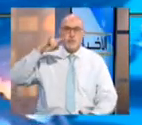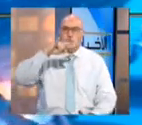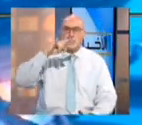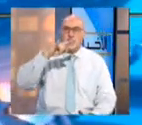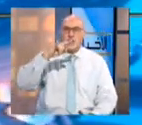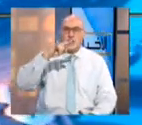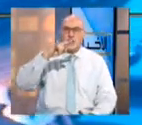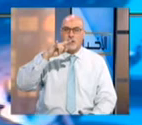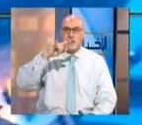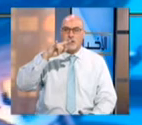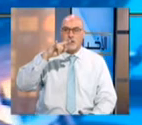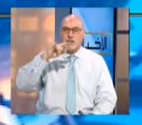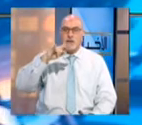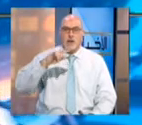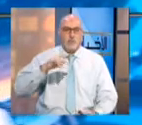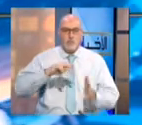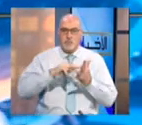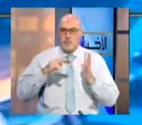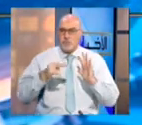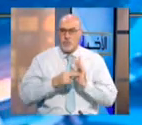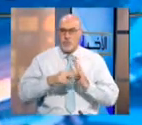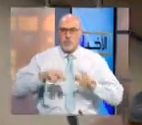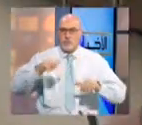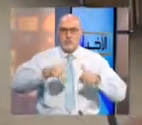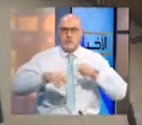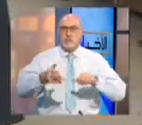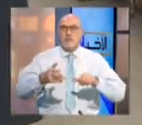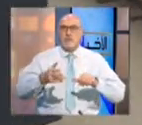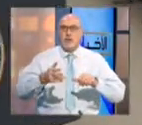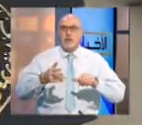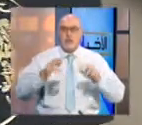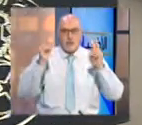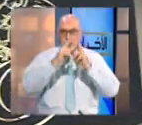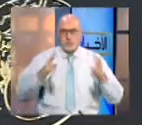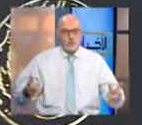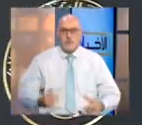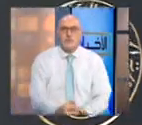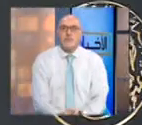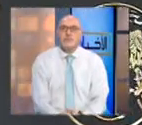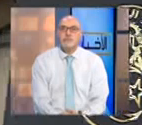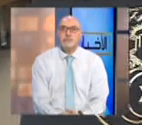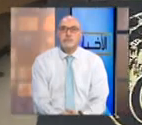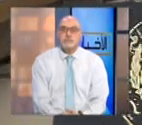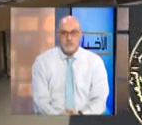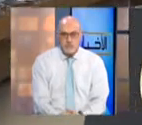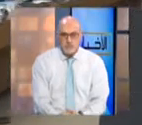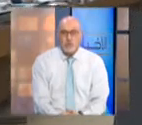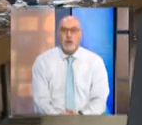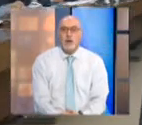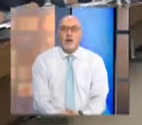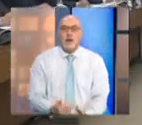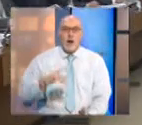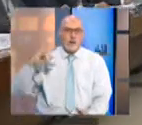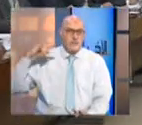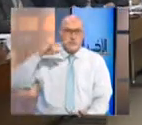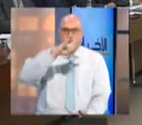الجوية الجزائرية وفق مخطط عصري بمعايير عالمية. تنشيط الملاحة الجوية